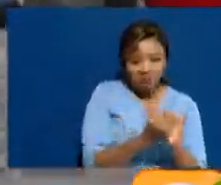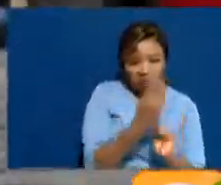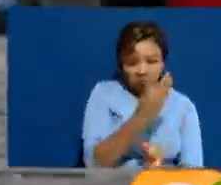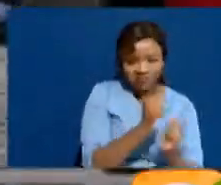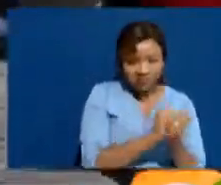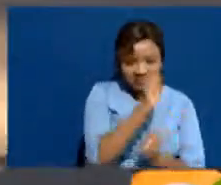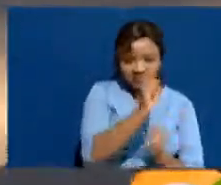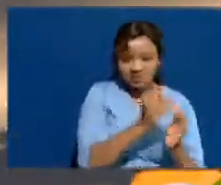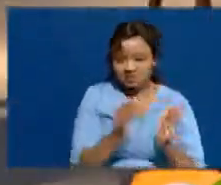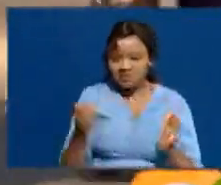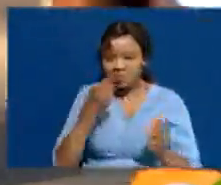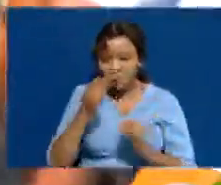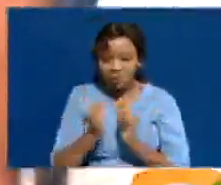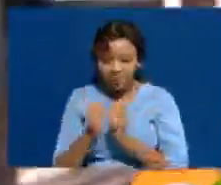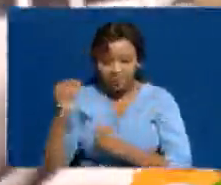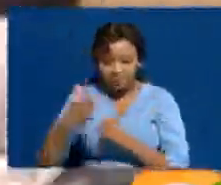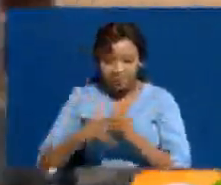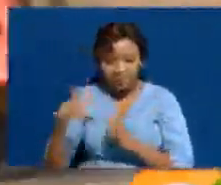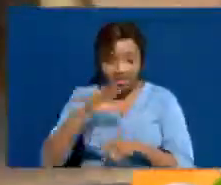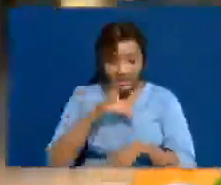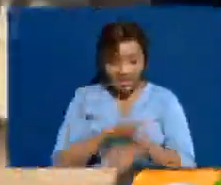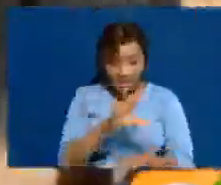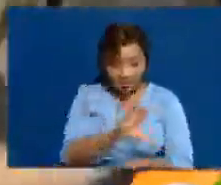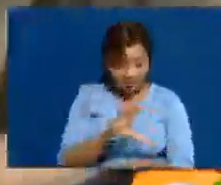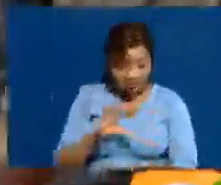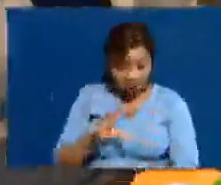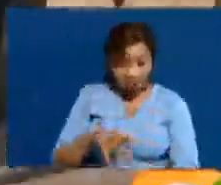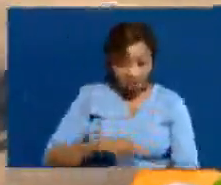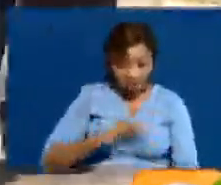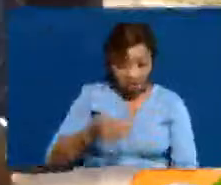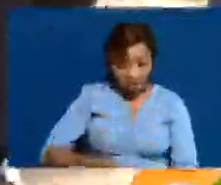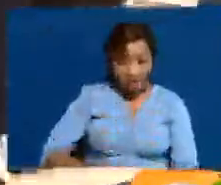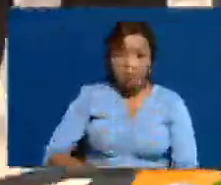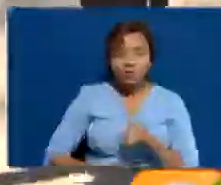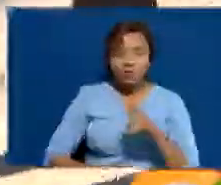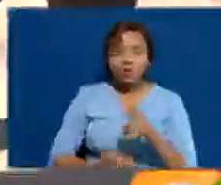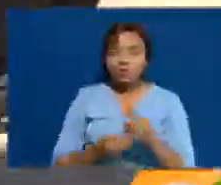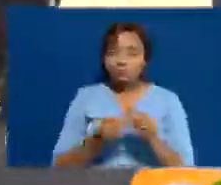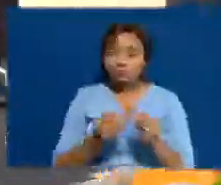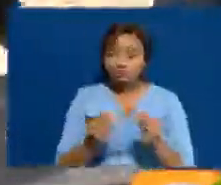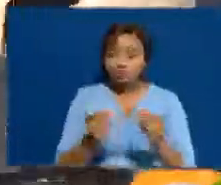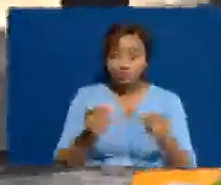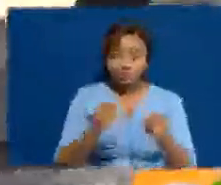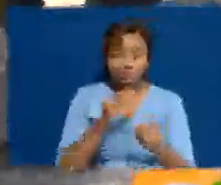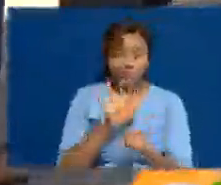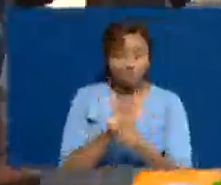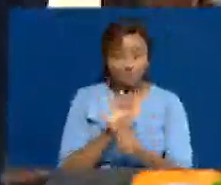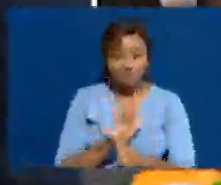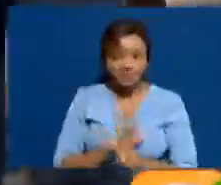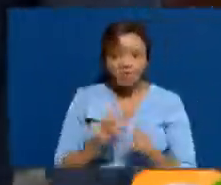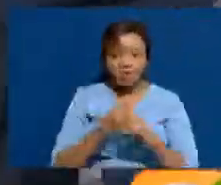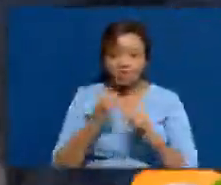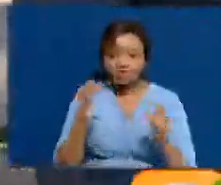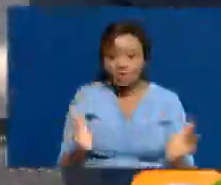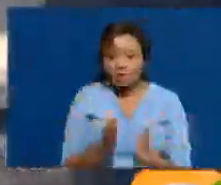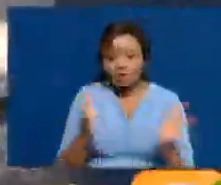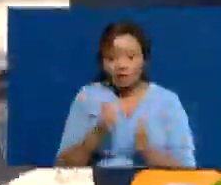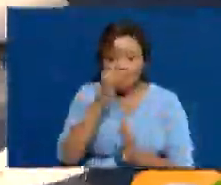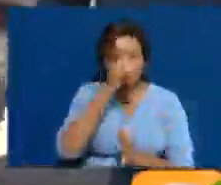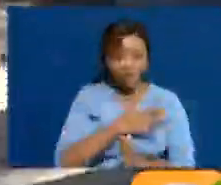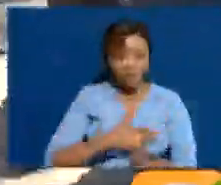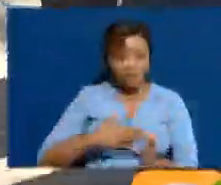na 19 wanaopata mimba za mapema vimekithiri, huku wadau wakirai serikali kuweka kila